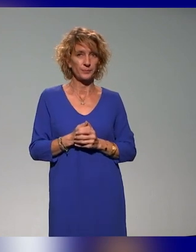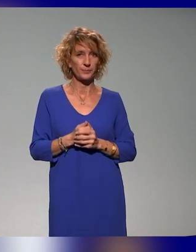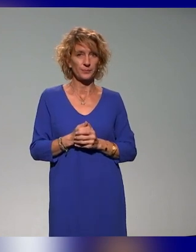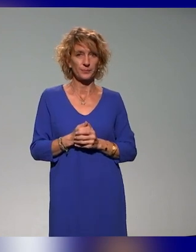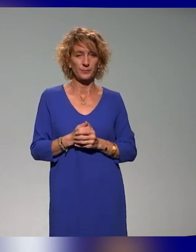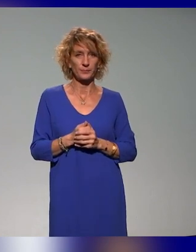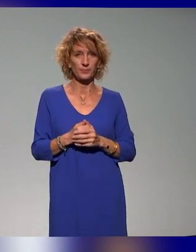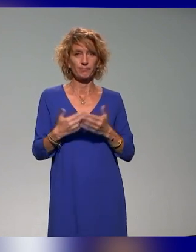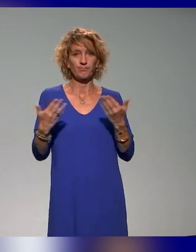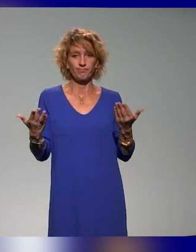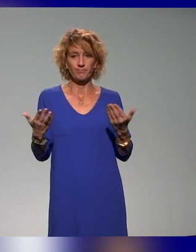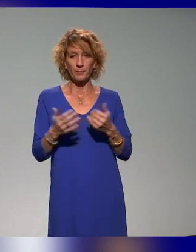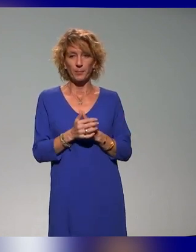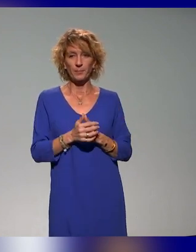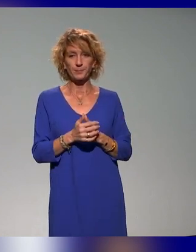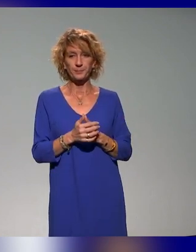Donc,